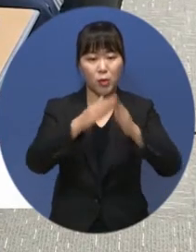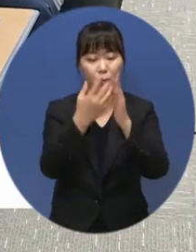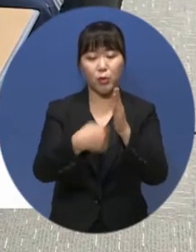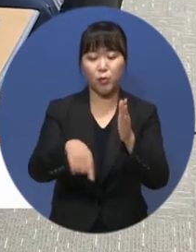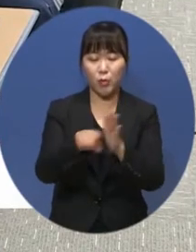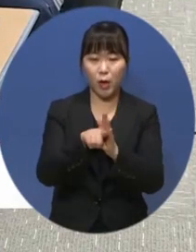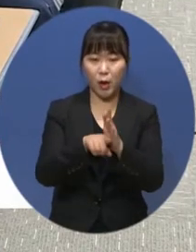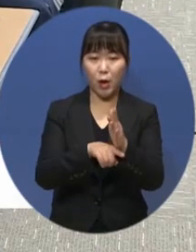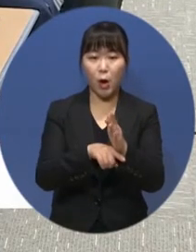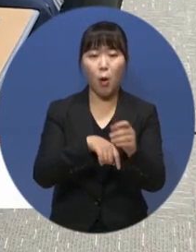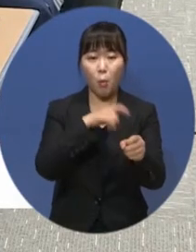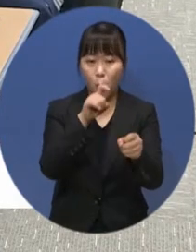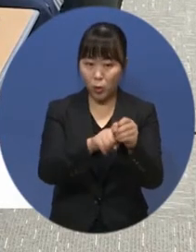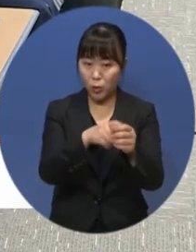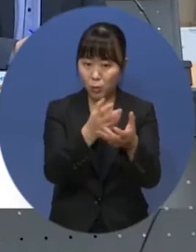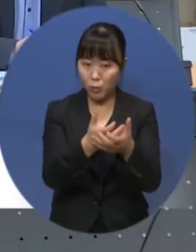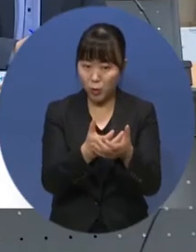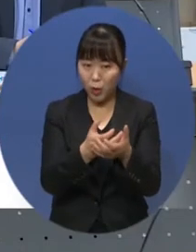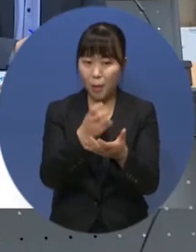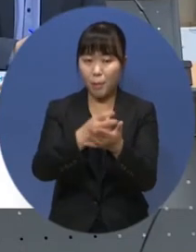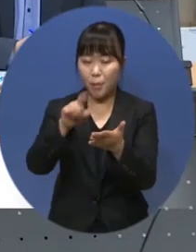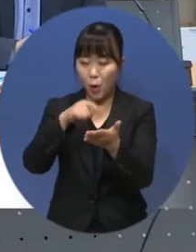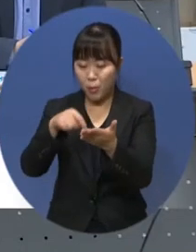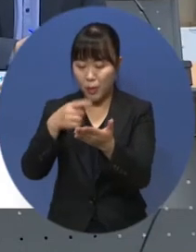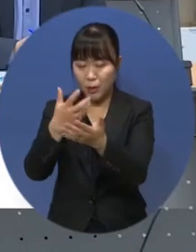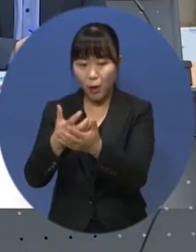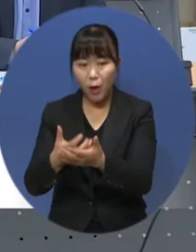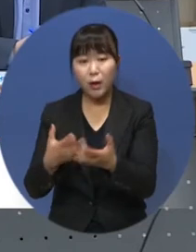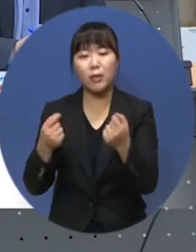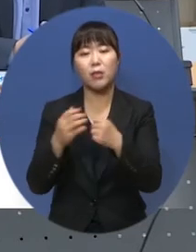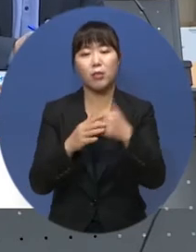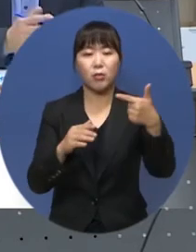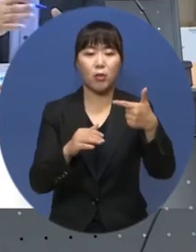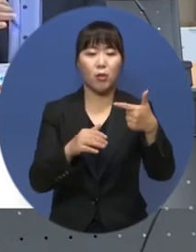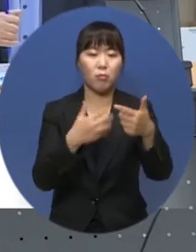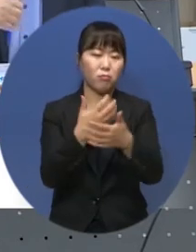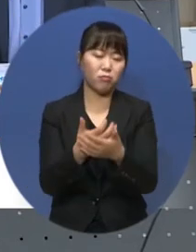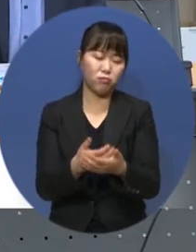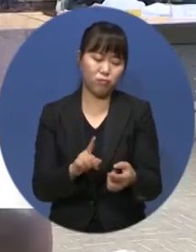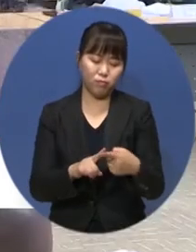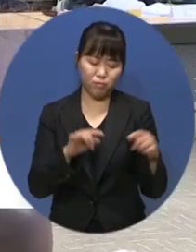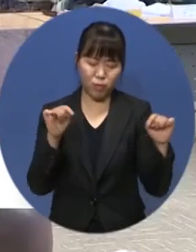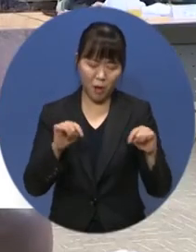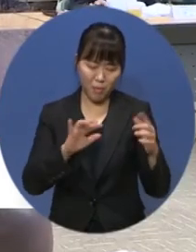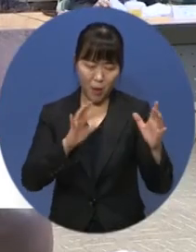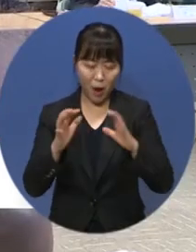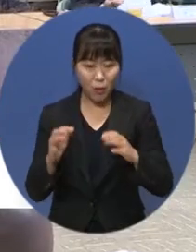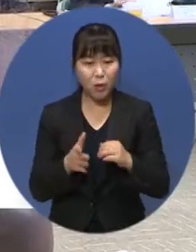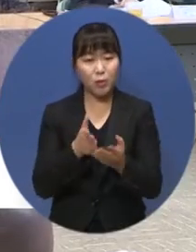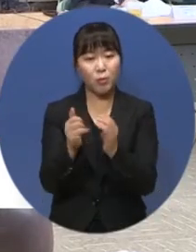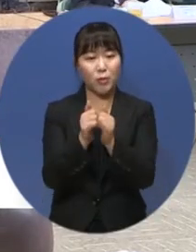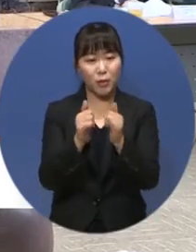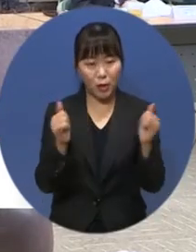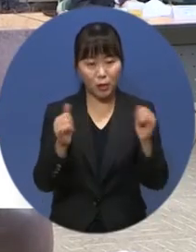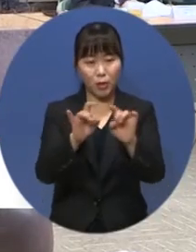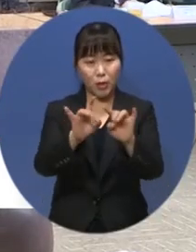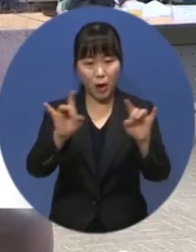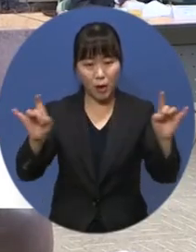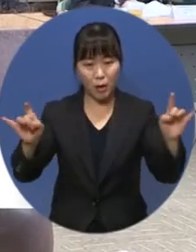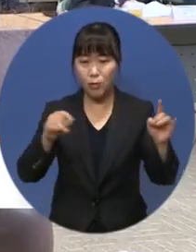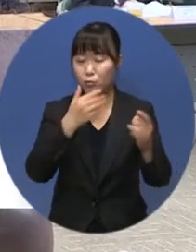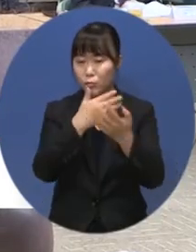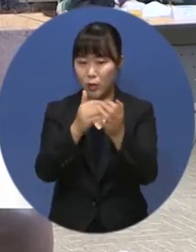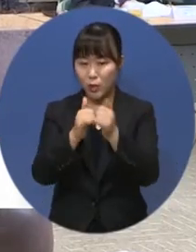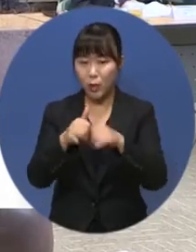설립 취지문 법인 정관 등 6개 안건에 대해 논의하고 전문가 등 각계 각층 저명 인사를